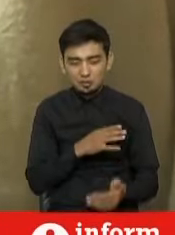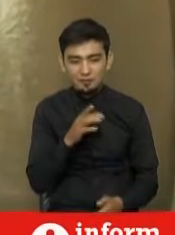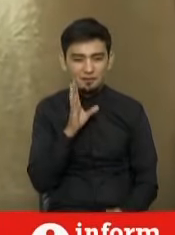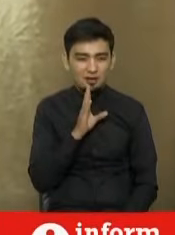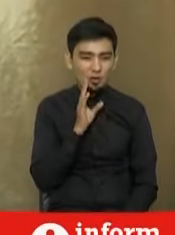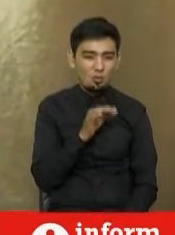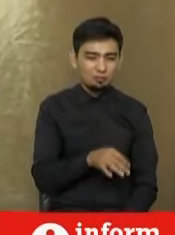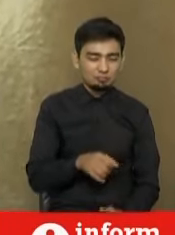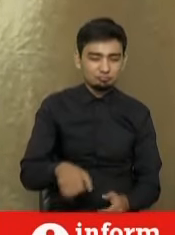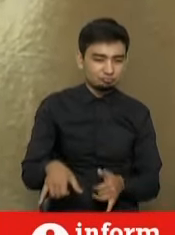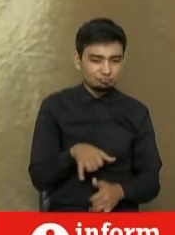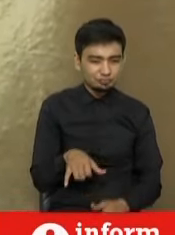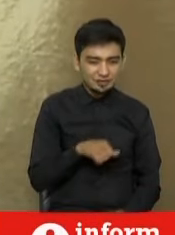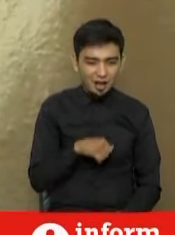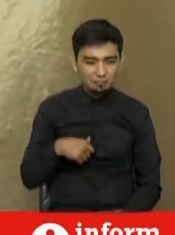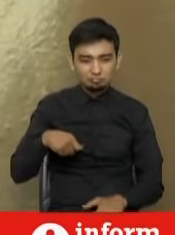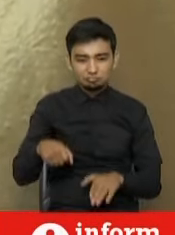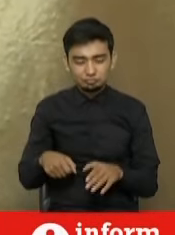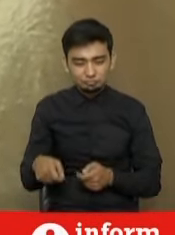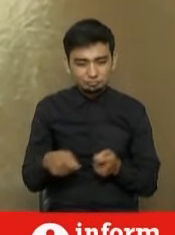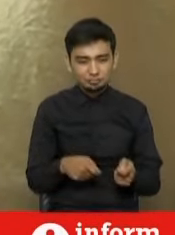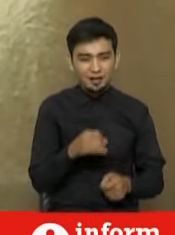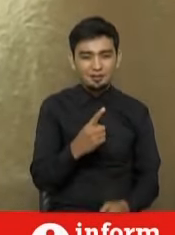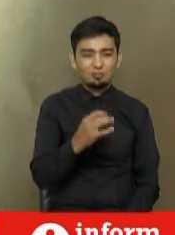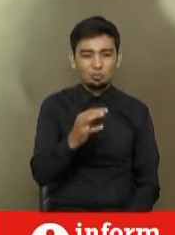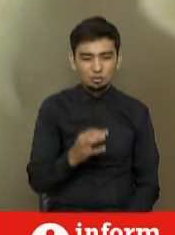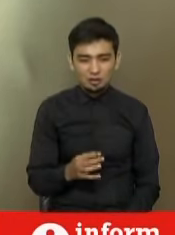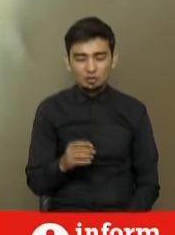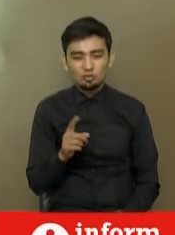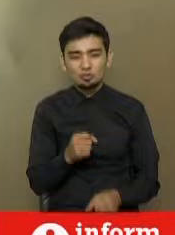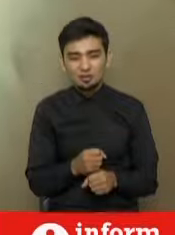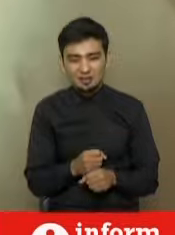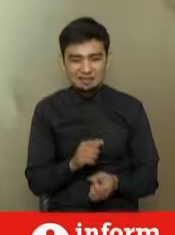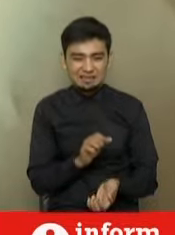воду из колодца или колонки, а 1% вынуждены пользоваться